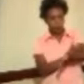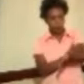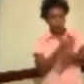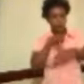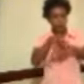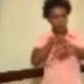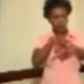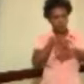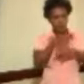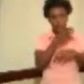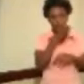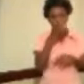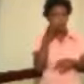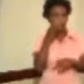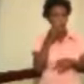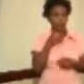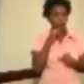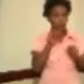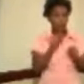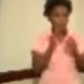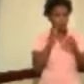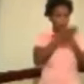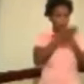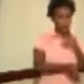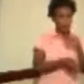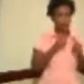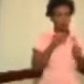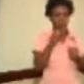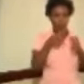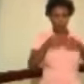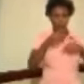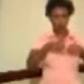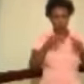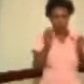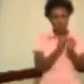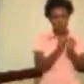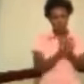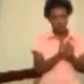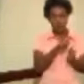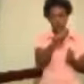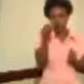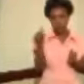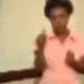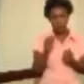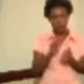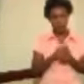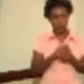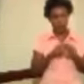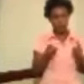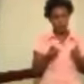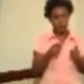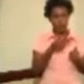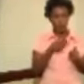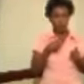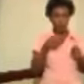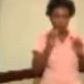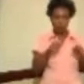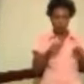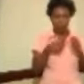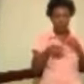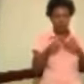qu'à empêcher et l'importation de ces produits nécessiteux, bagay que nous besoin pour nous, mais encore, nous qu'à venir